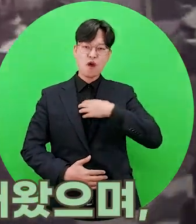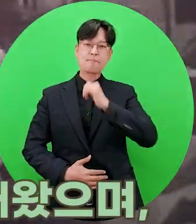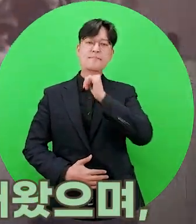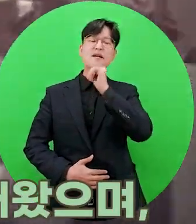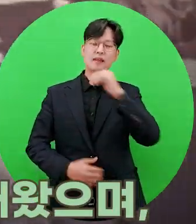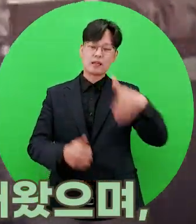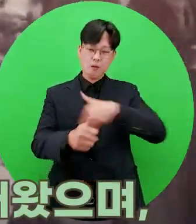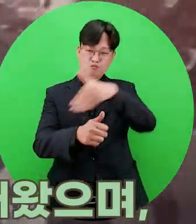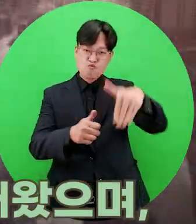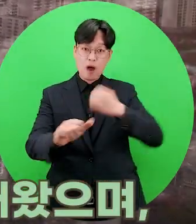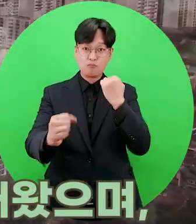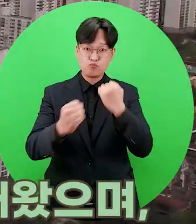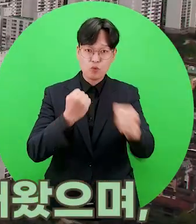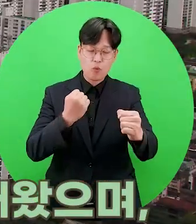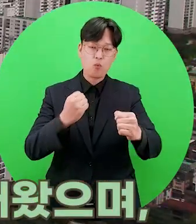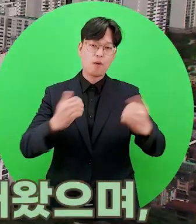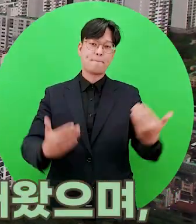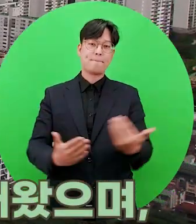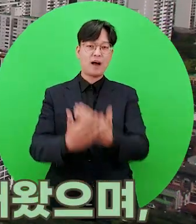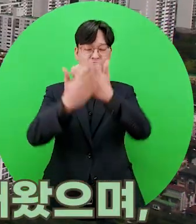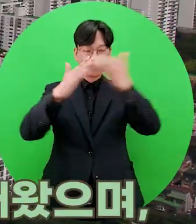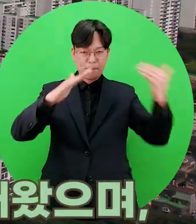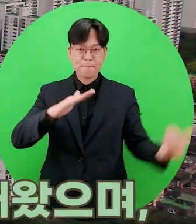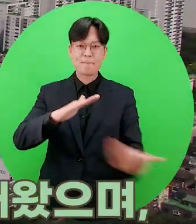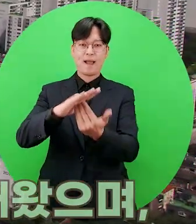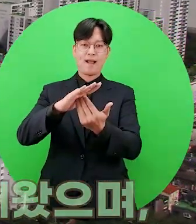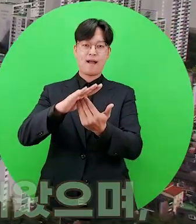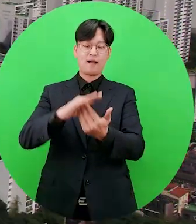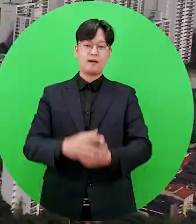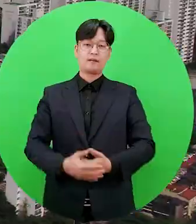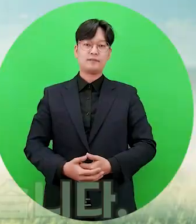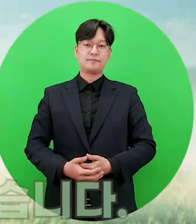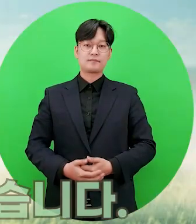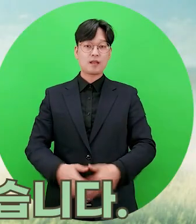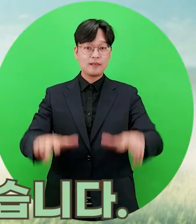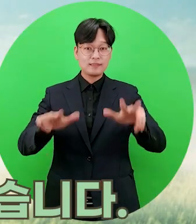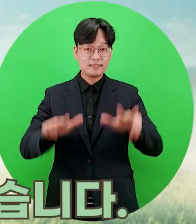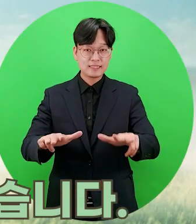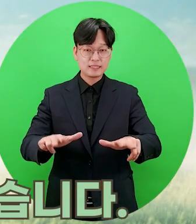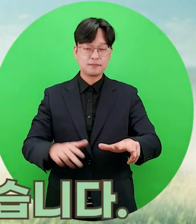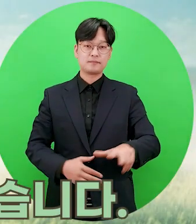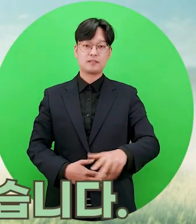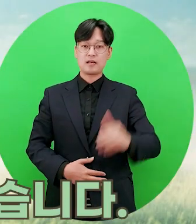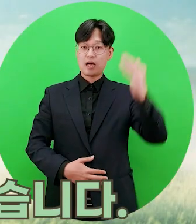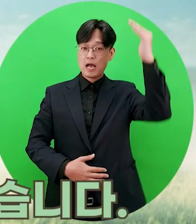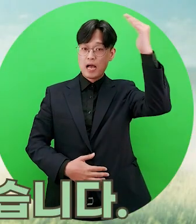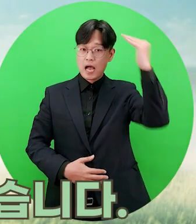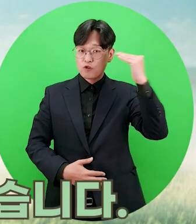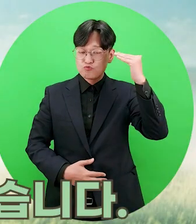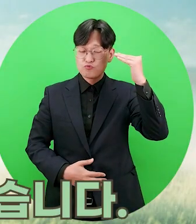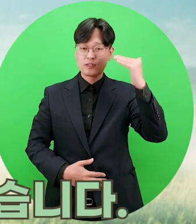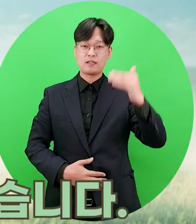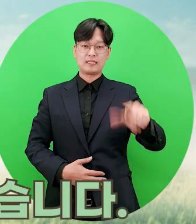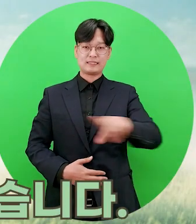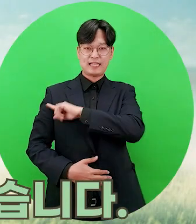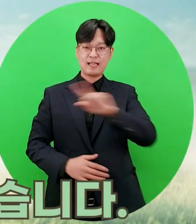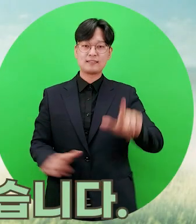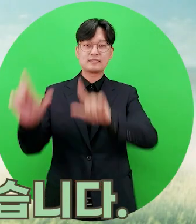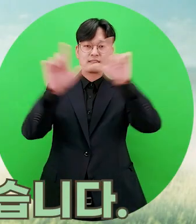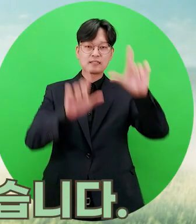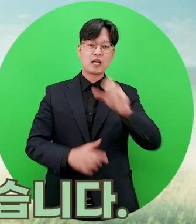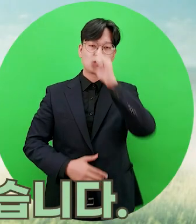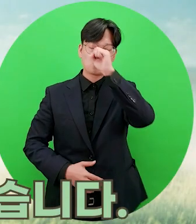척박한 환경 속에서 눈부신 발전을 일으켜왔으며 현재는 대한민국에서 가장 살기 좋은